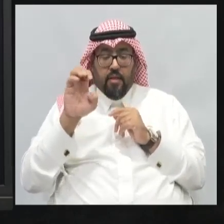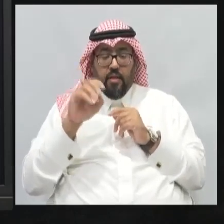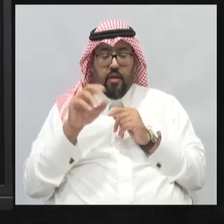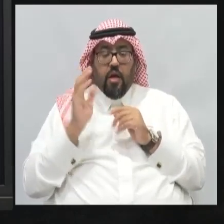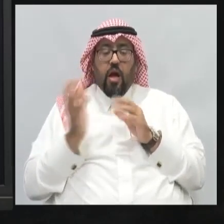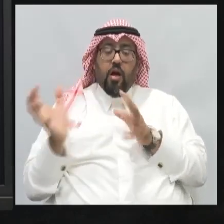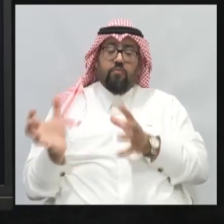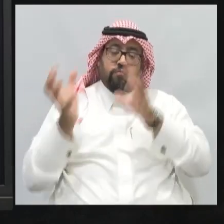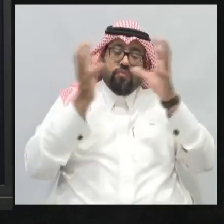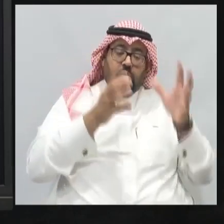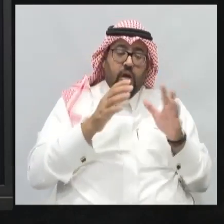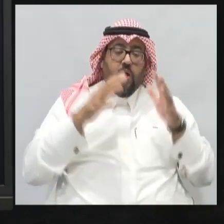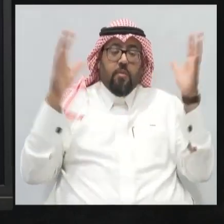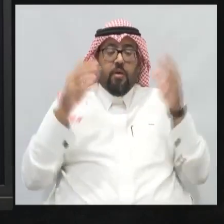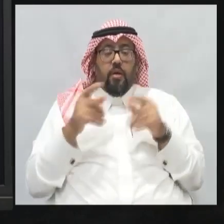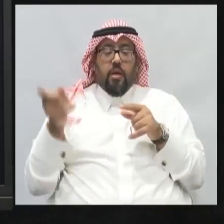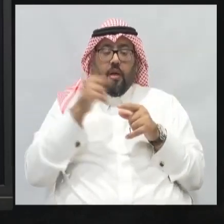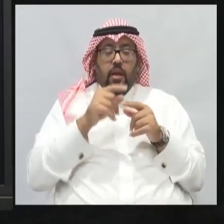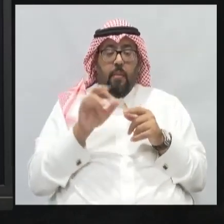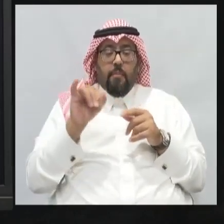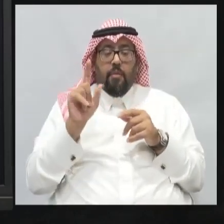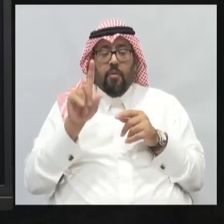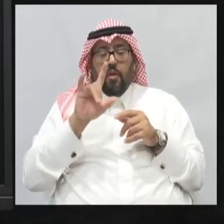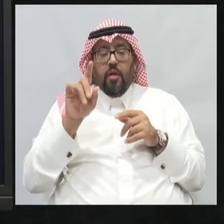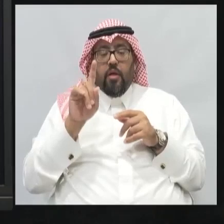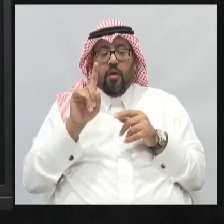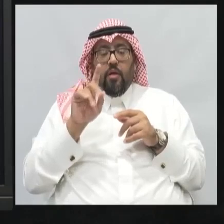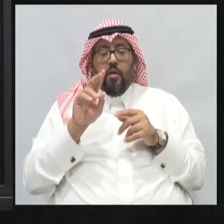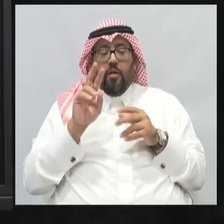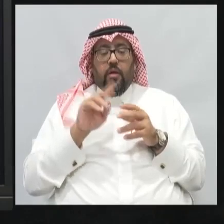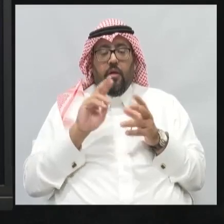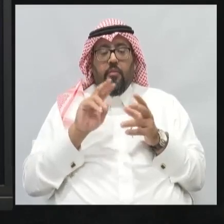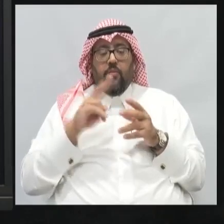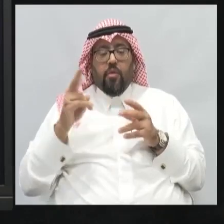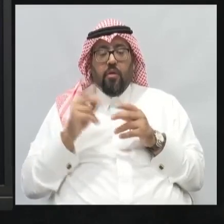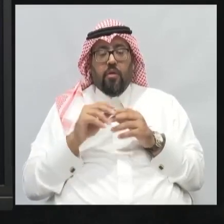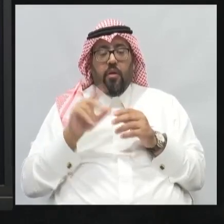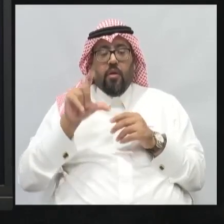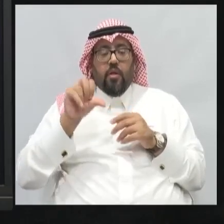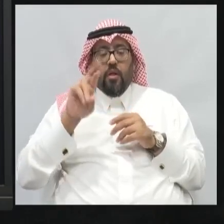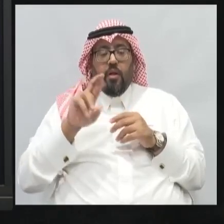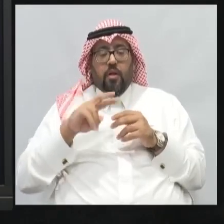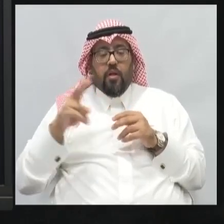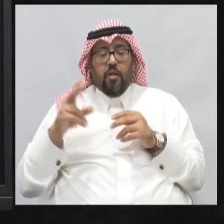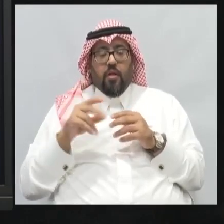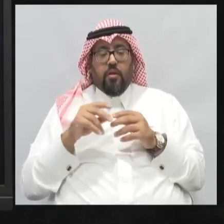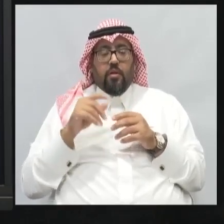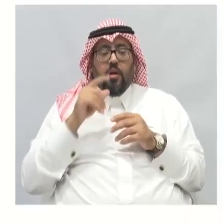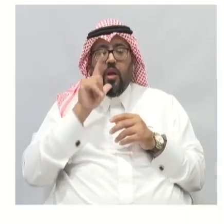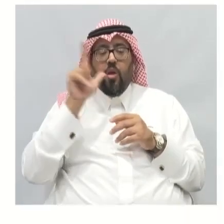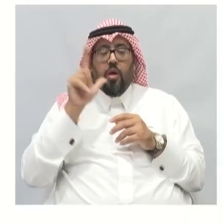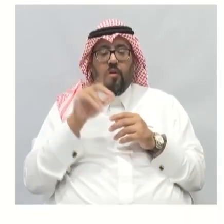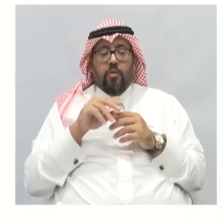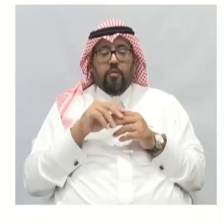الهجره الكبيره اليها من بلدان مختلفه ولذلك تعددت الاعراق واللغات